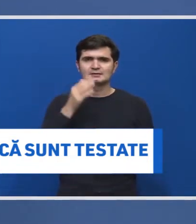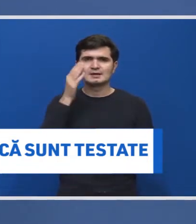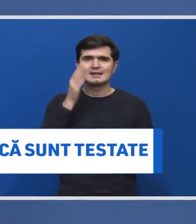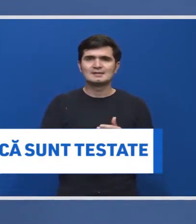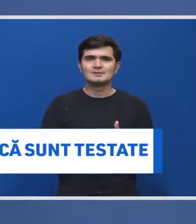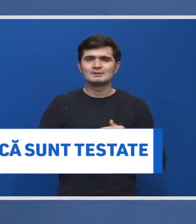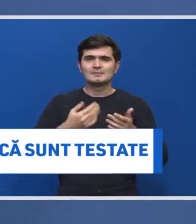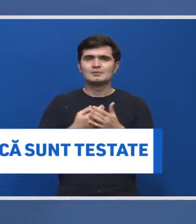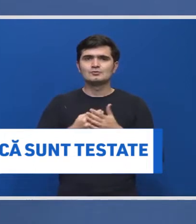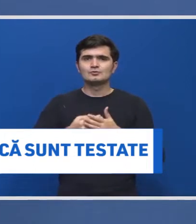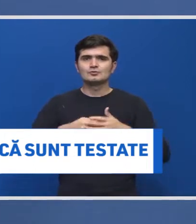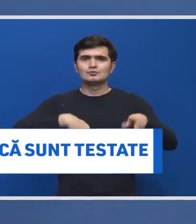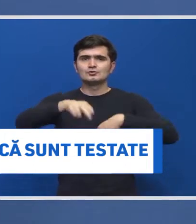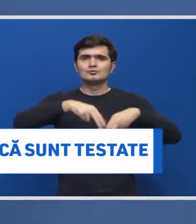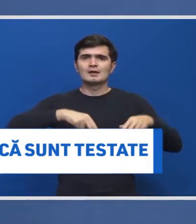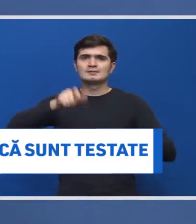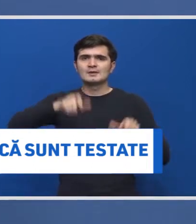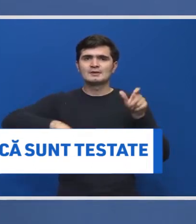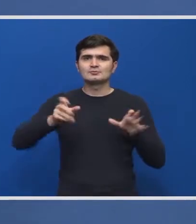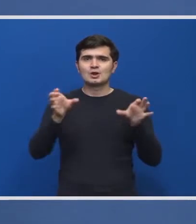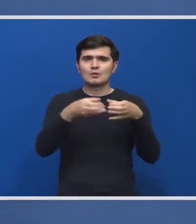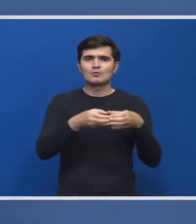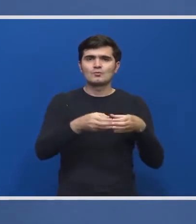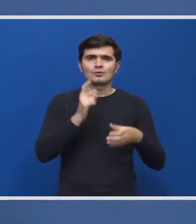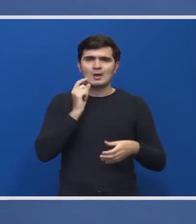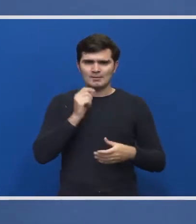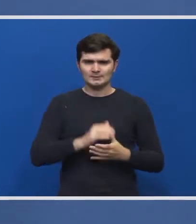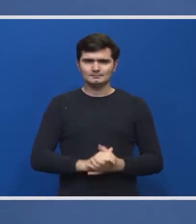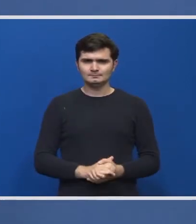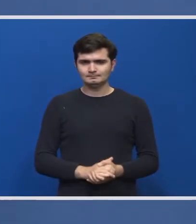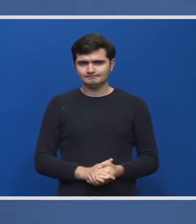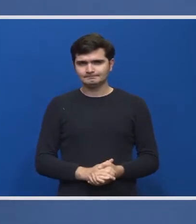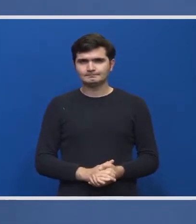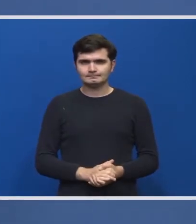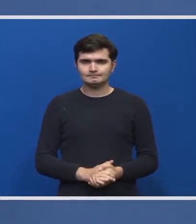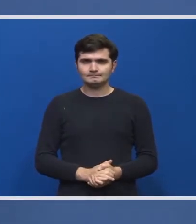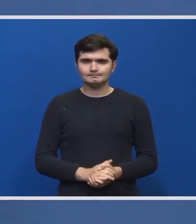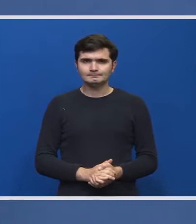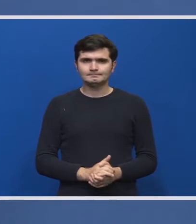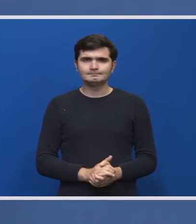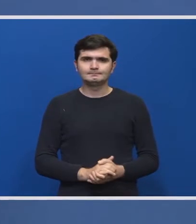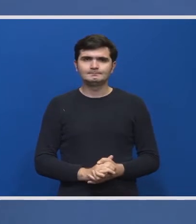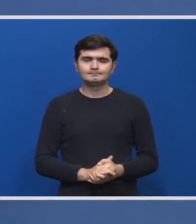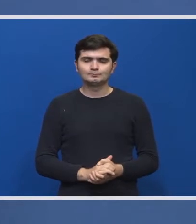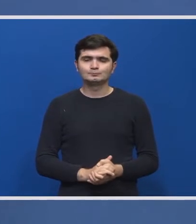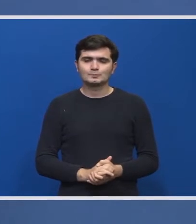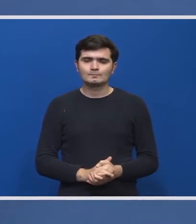la circulația persoanelor în grupuri de persoane, deci pe stradă.